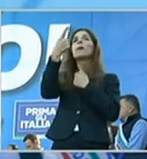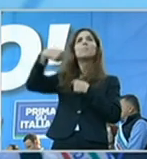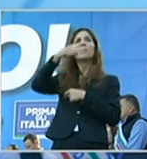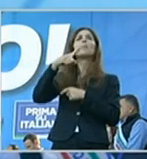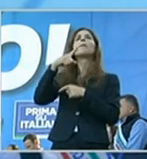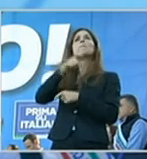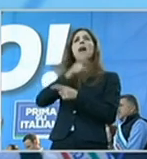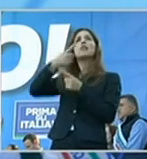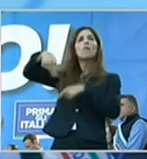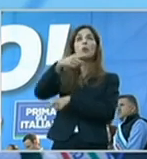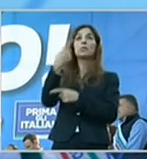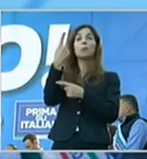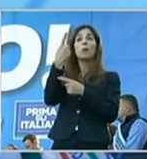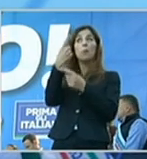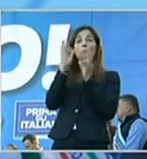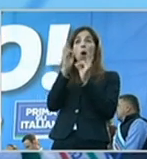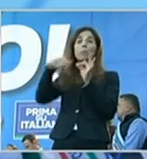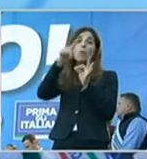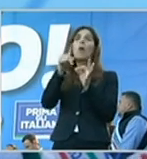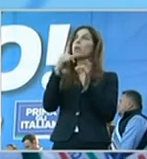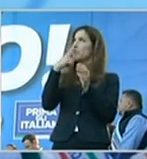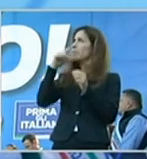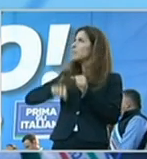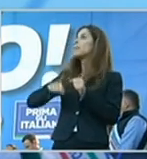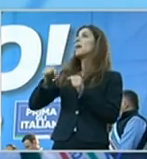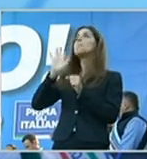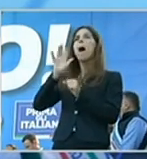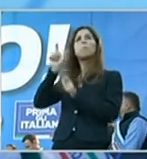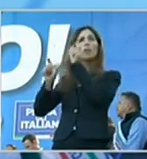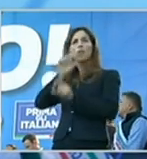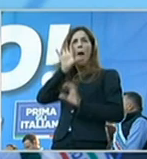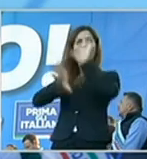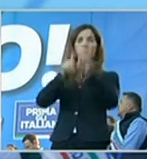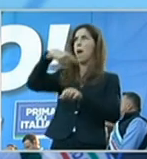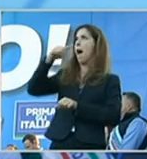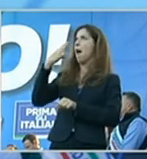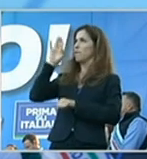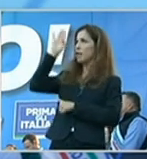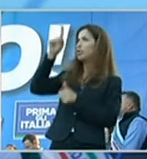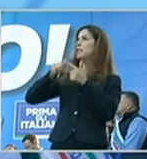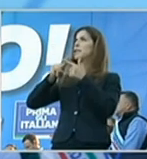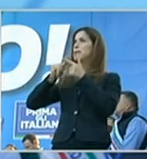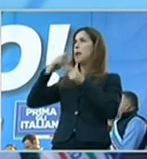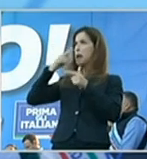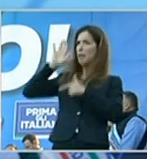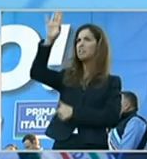stati accusati di essere fascisti, nazisti, razzisti, sovranisti,